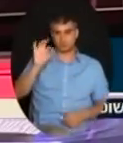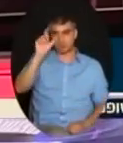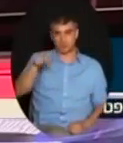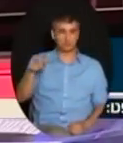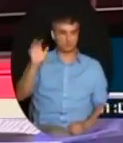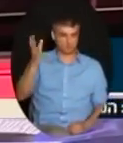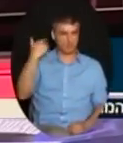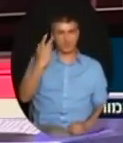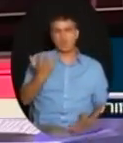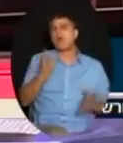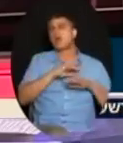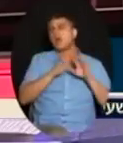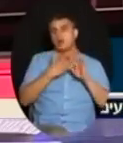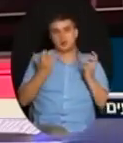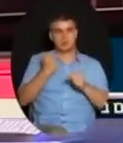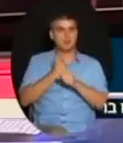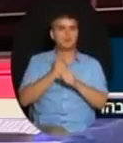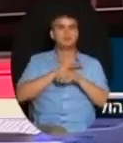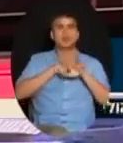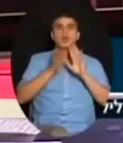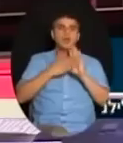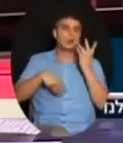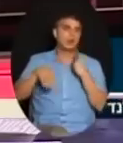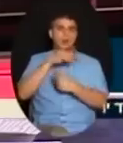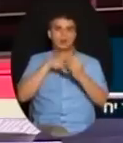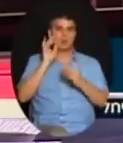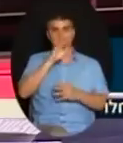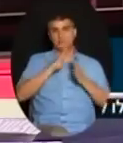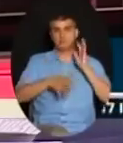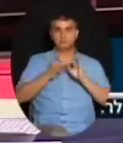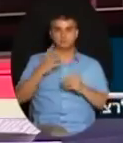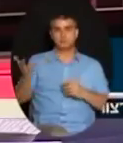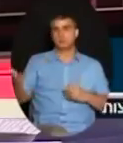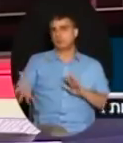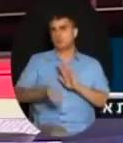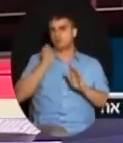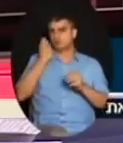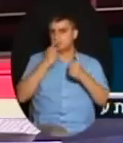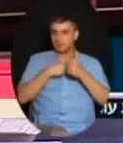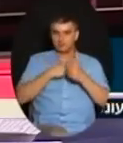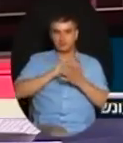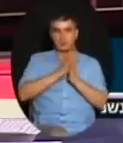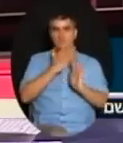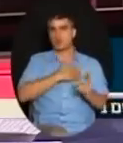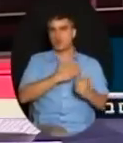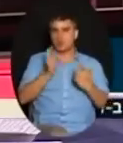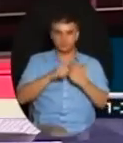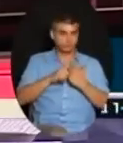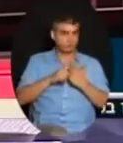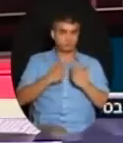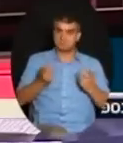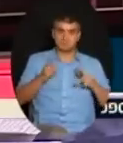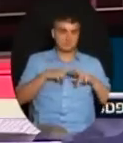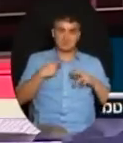אדם שבאמת היו לו כל הכלים לעשות את כל המניפולציות על המערכת, לשאוב ממנה כסף, להתעשר, אחרת